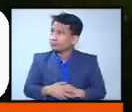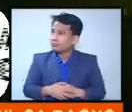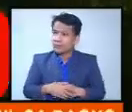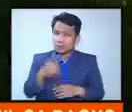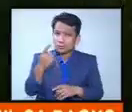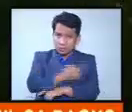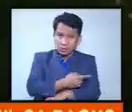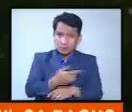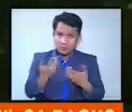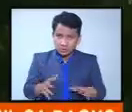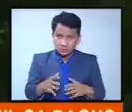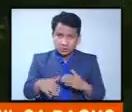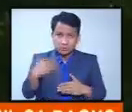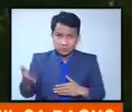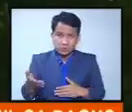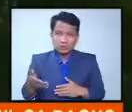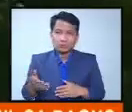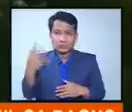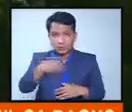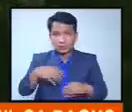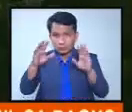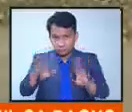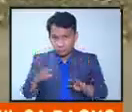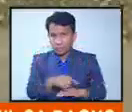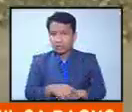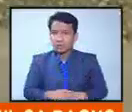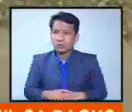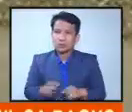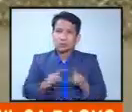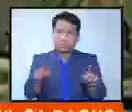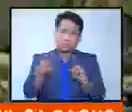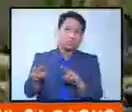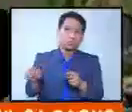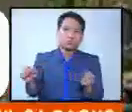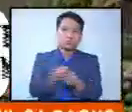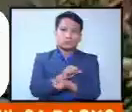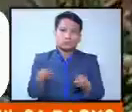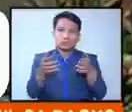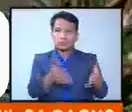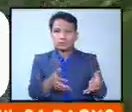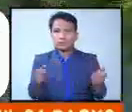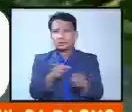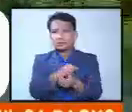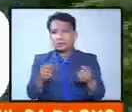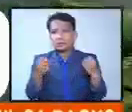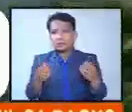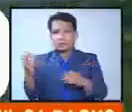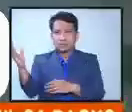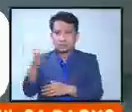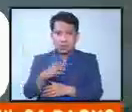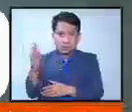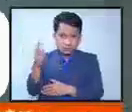Isang araw matapos manalasa ang bagyo, maganda na muli ang panahon. Pero kita ang iniwan nitong pinsala. Pinatumba